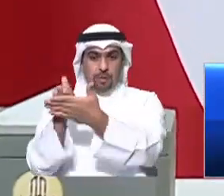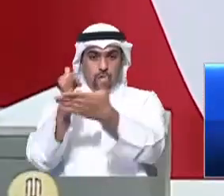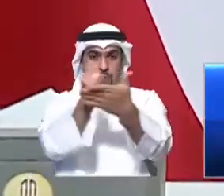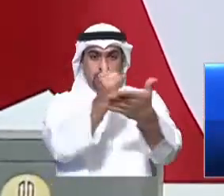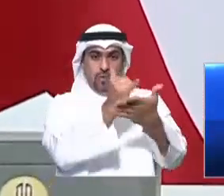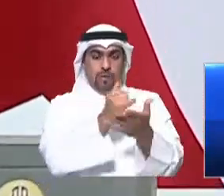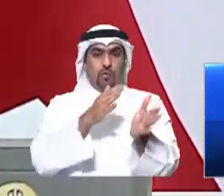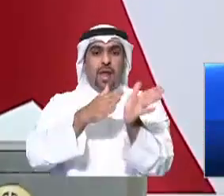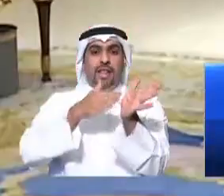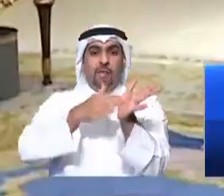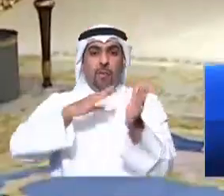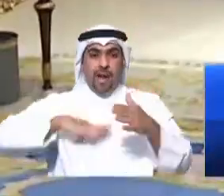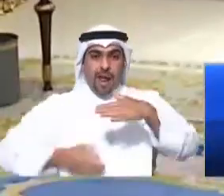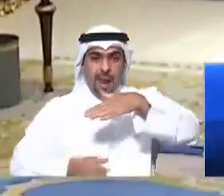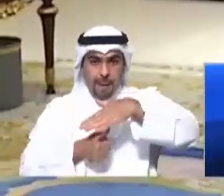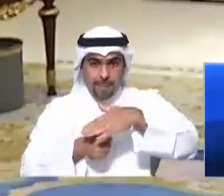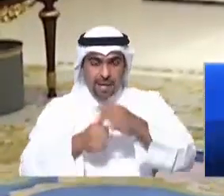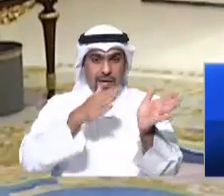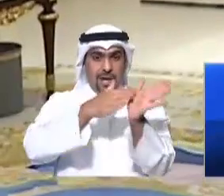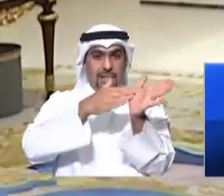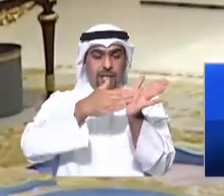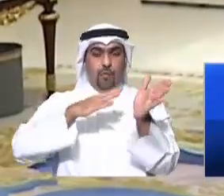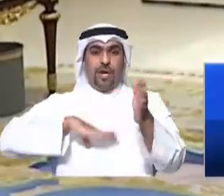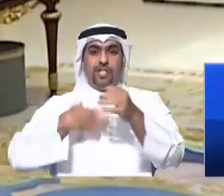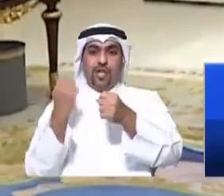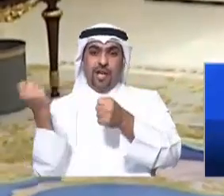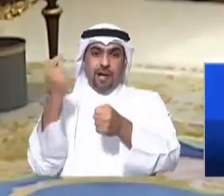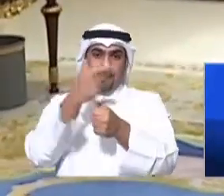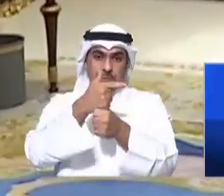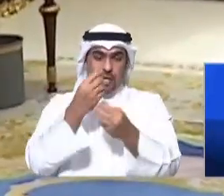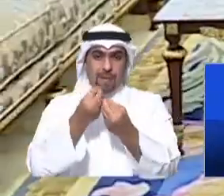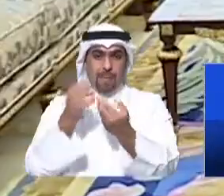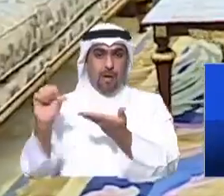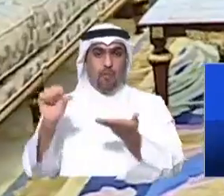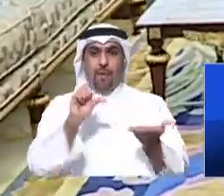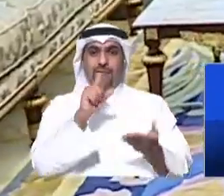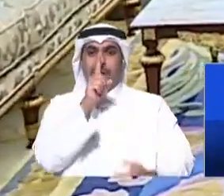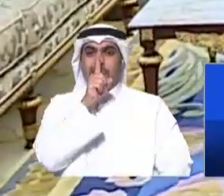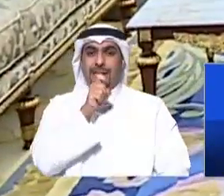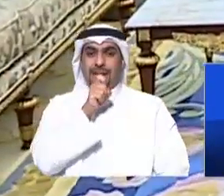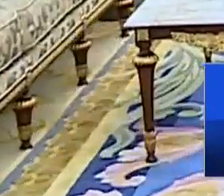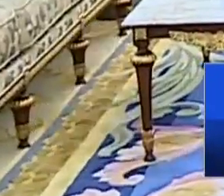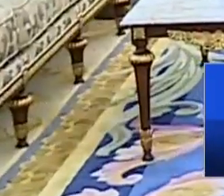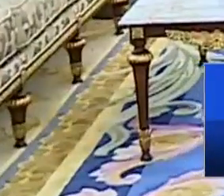بالديوان الأميري وديوان سمو ولي العهد والوفد القطري المرافق.